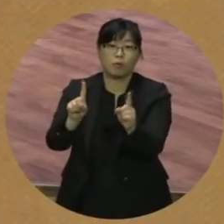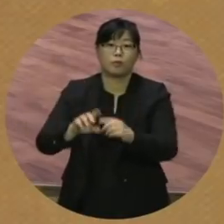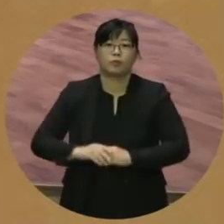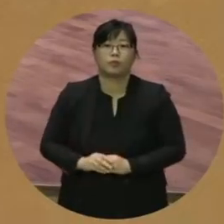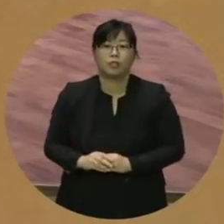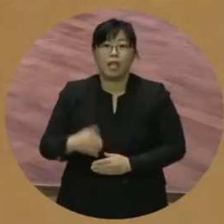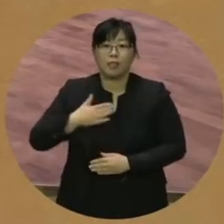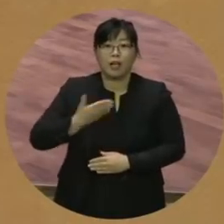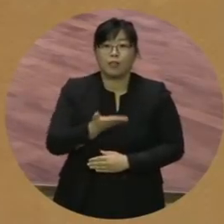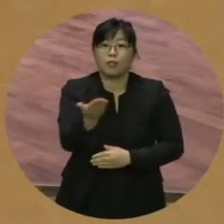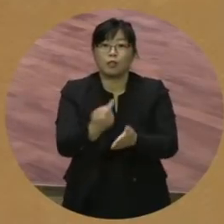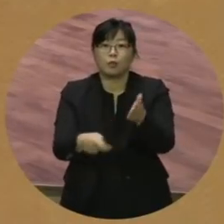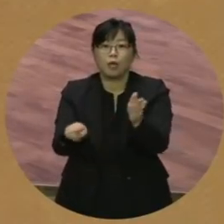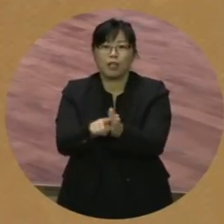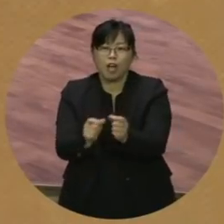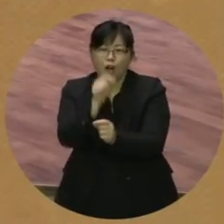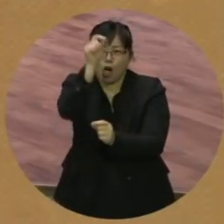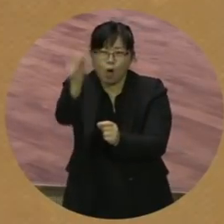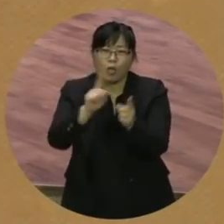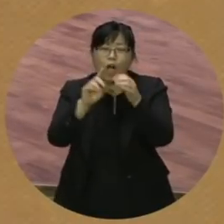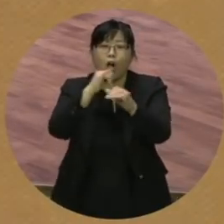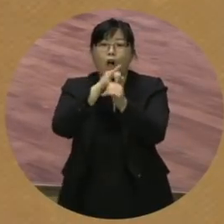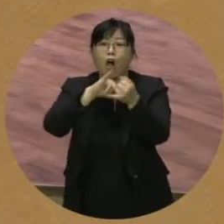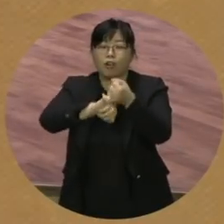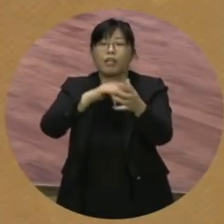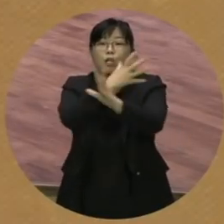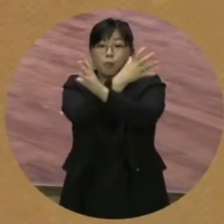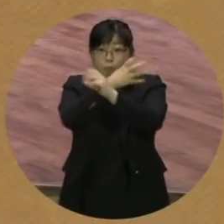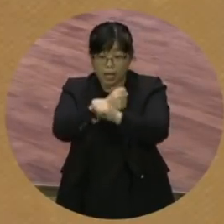내가 너희를 위하여 영원한 언약을 맺으리니